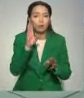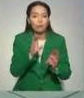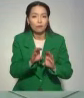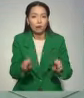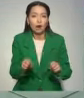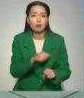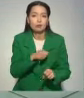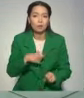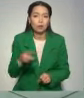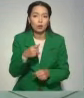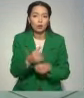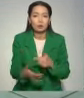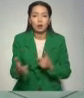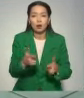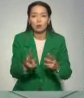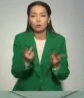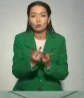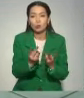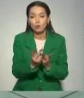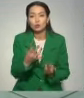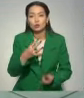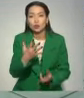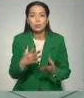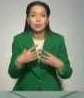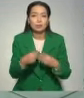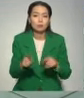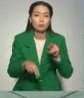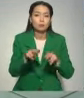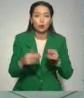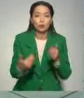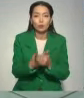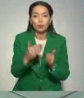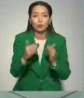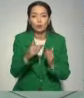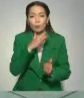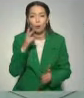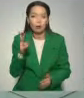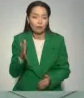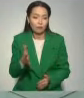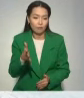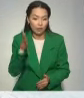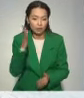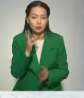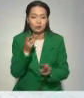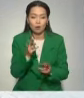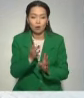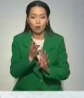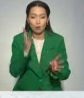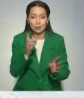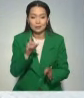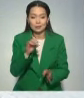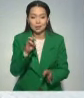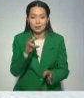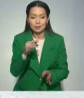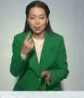а в самом районном центре готовится к новоселью 45 семей там строят новый многоквартирный дом для очередников зерендинский район